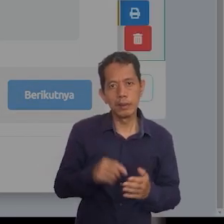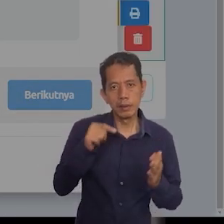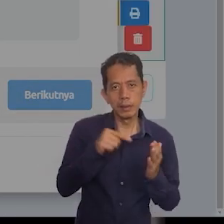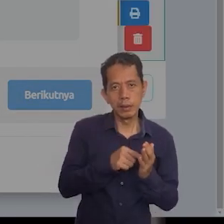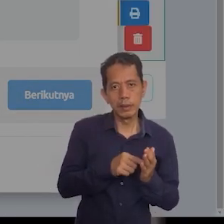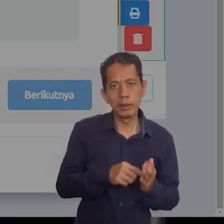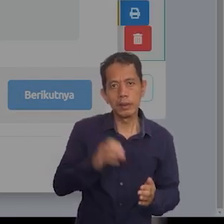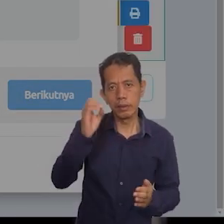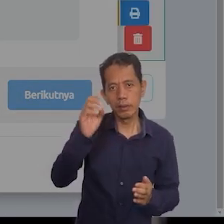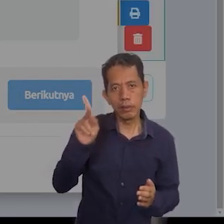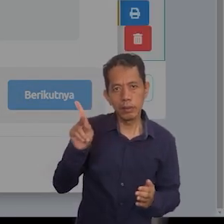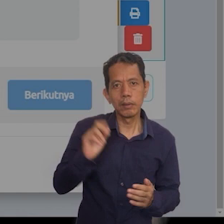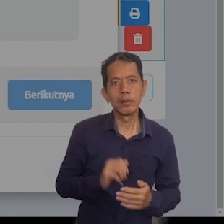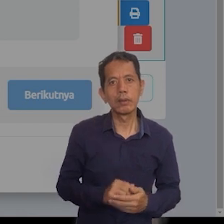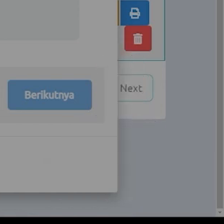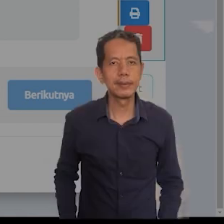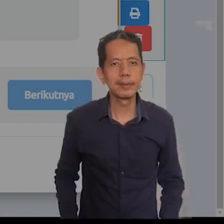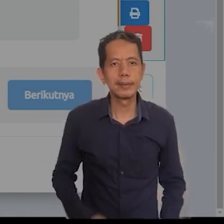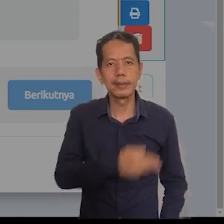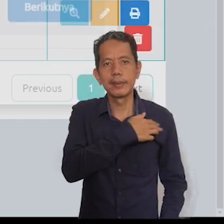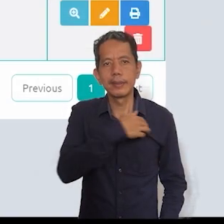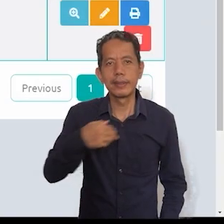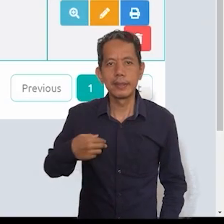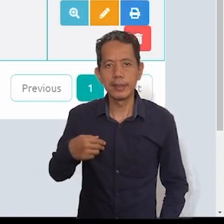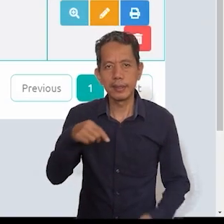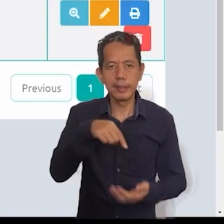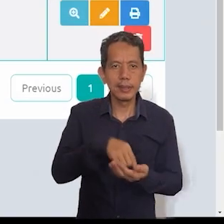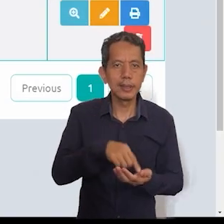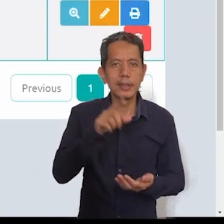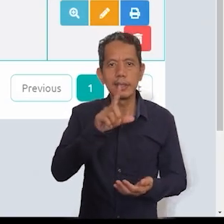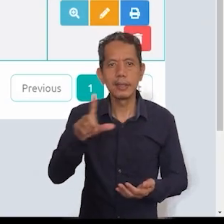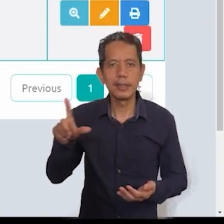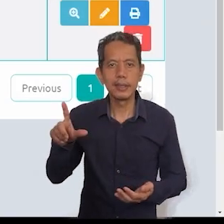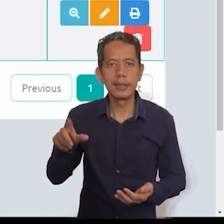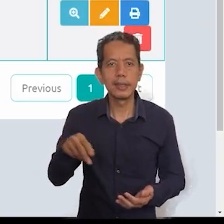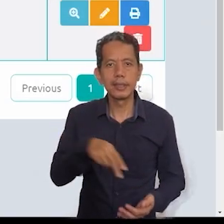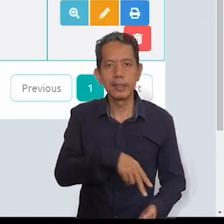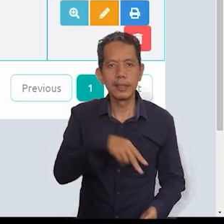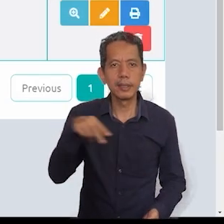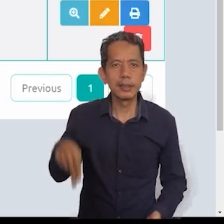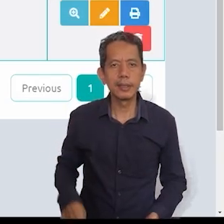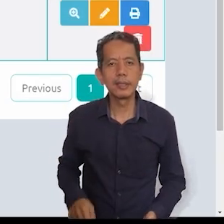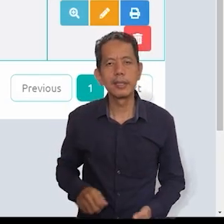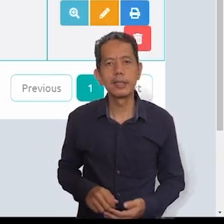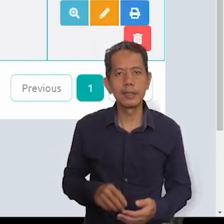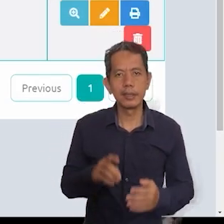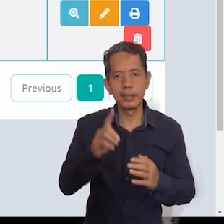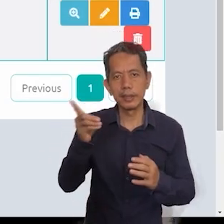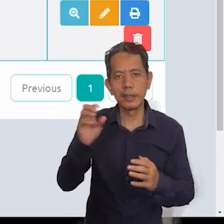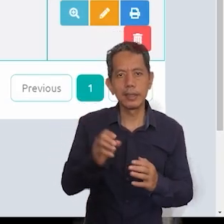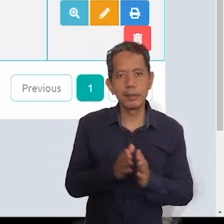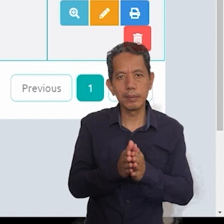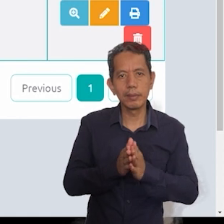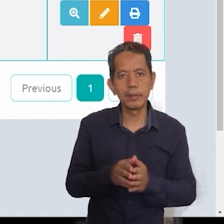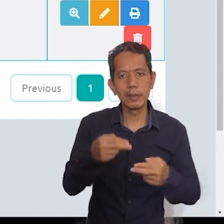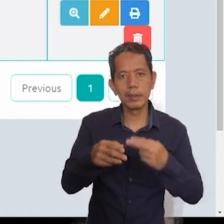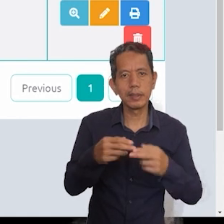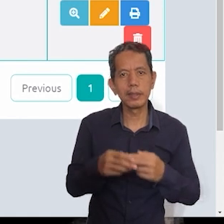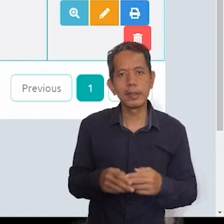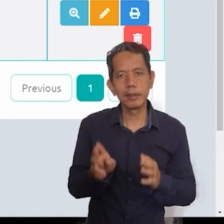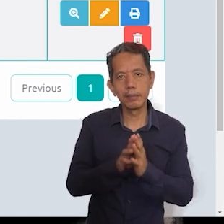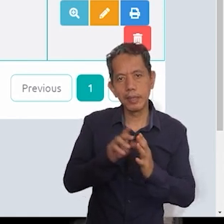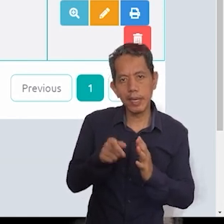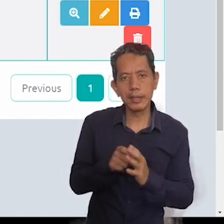Selanjutnya, klik OK. Dan inilah hasilnya. Data permohonan rekan-rekan